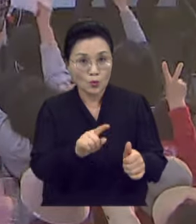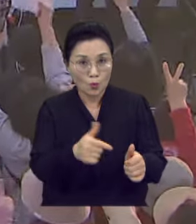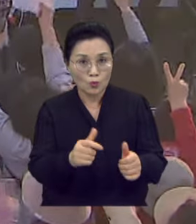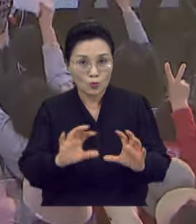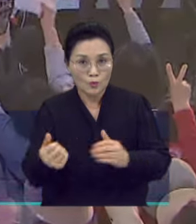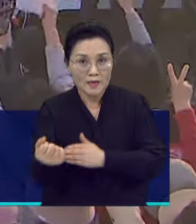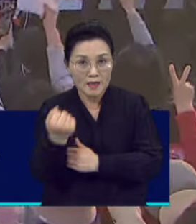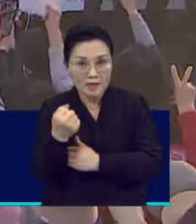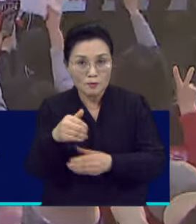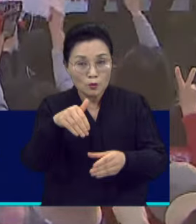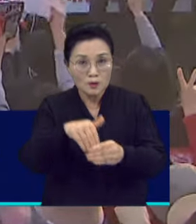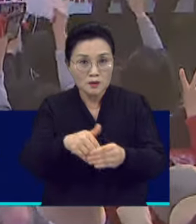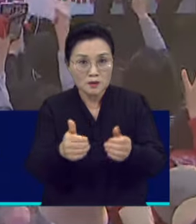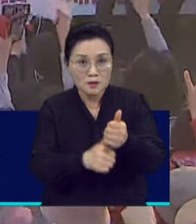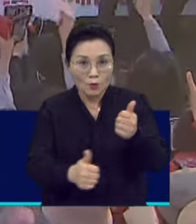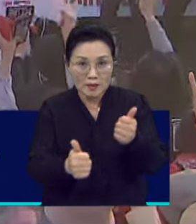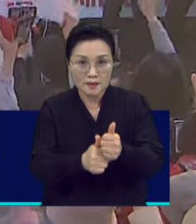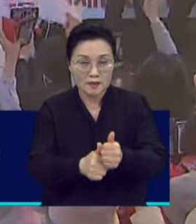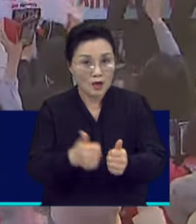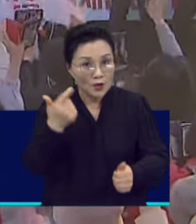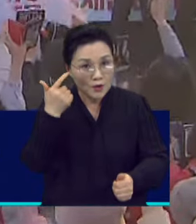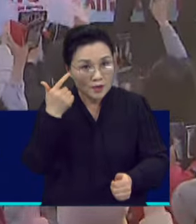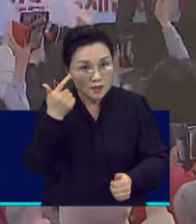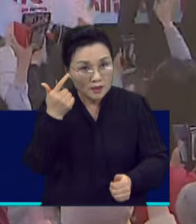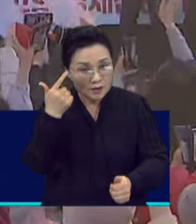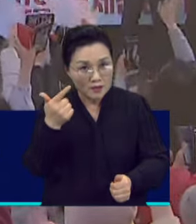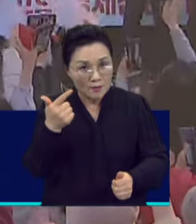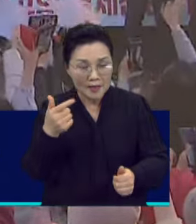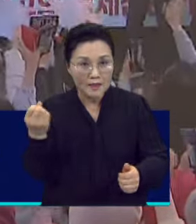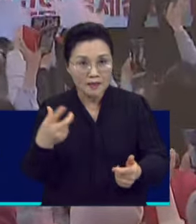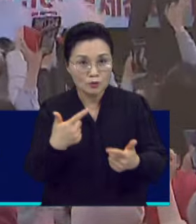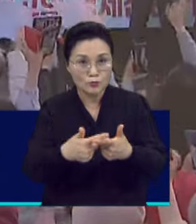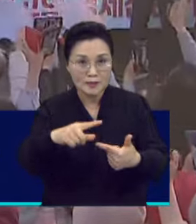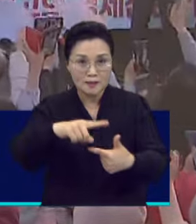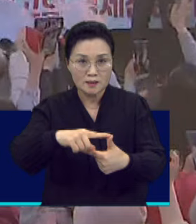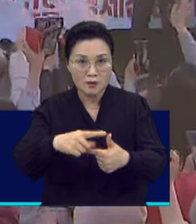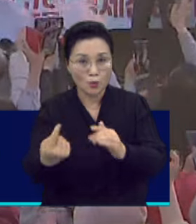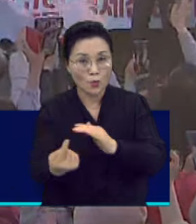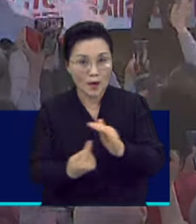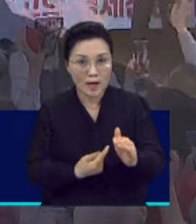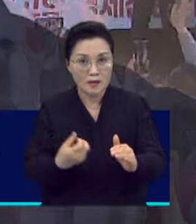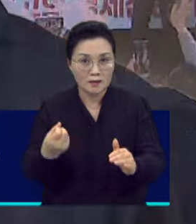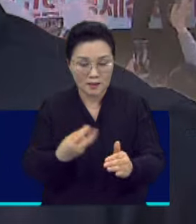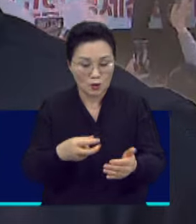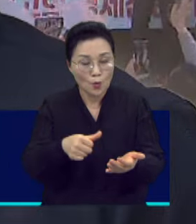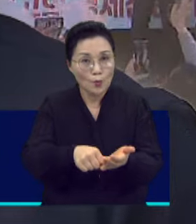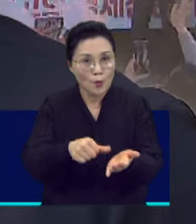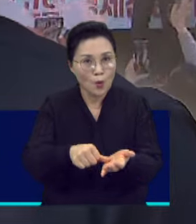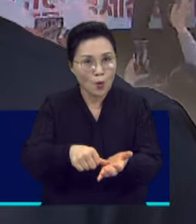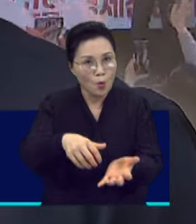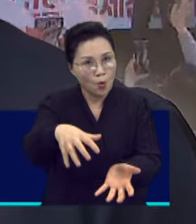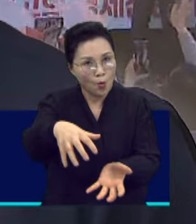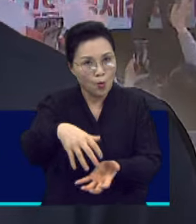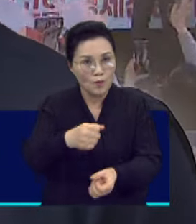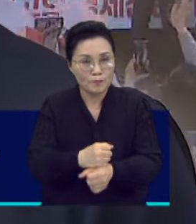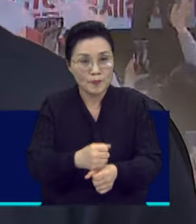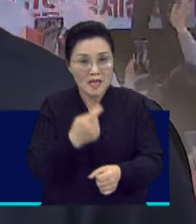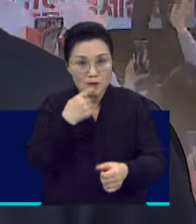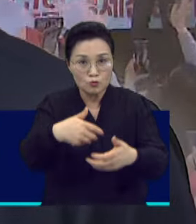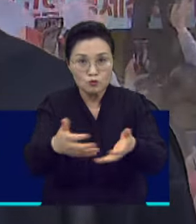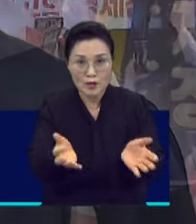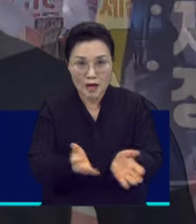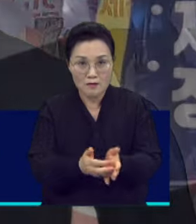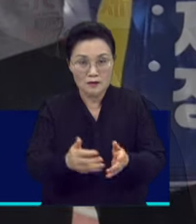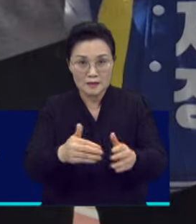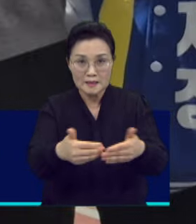한동훈 국민의힘 총괄선대위원장이 엿새 만에 PK 지역을 다시 찾아 표심 공략에 나섰습니다. 민주당은